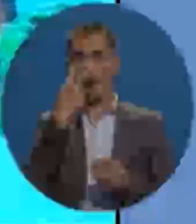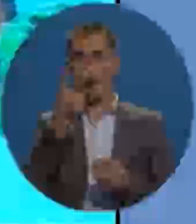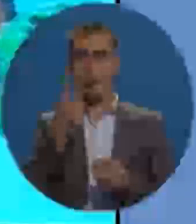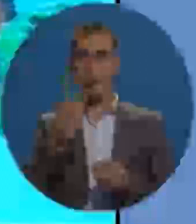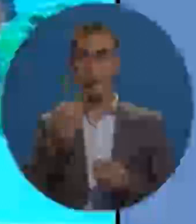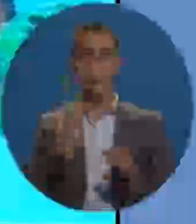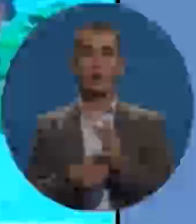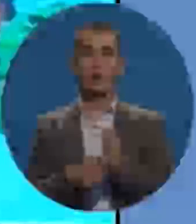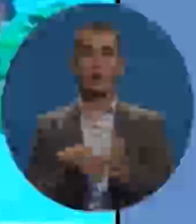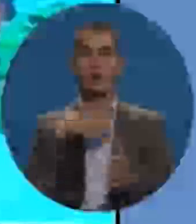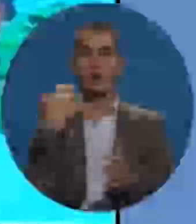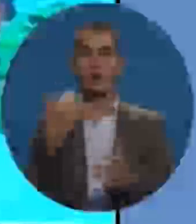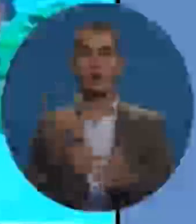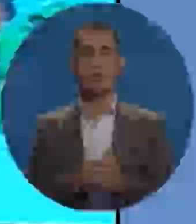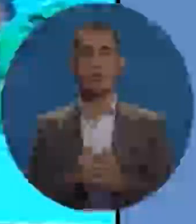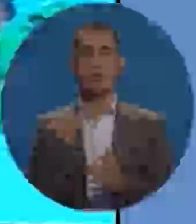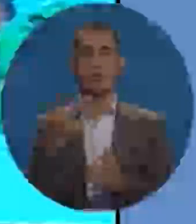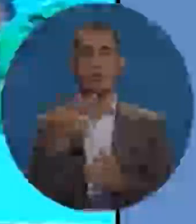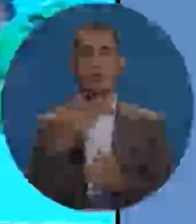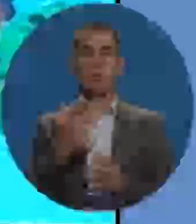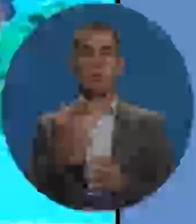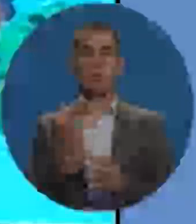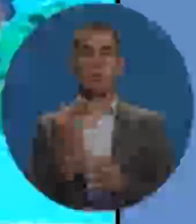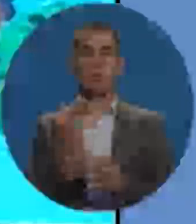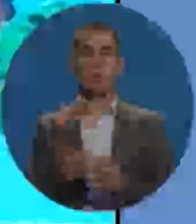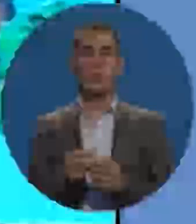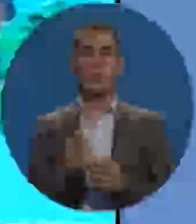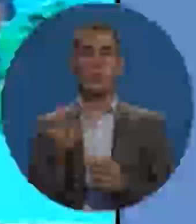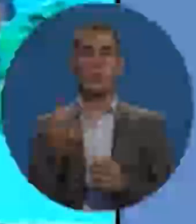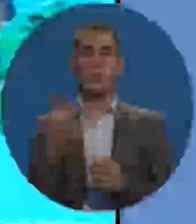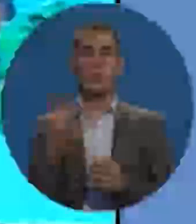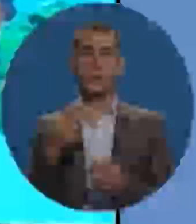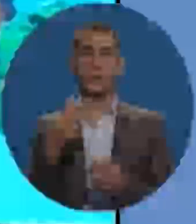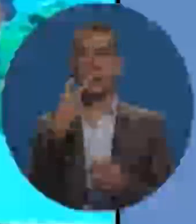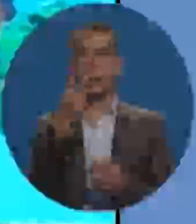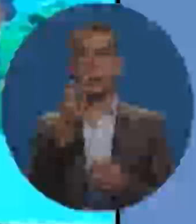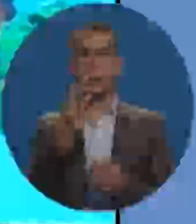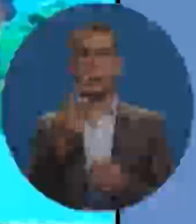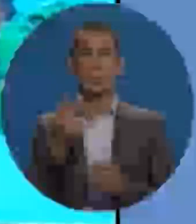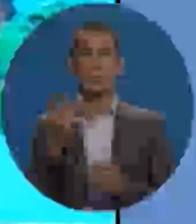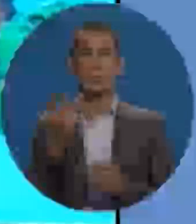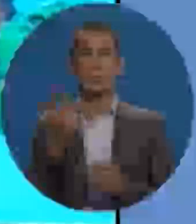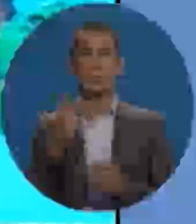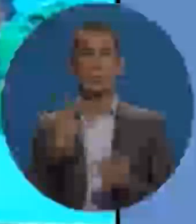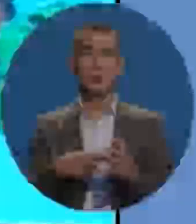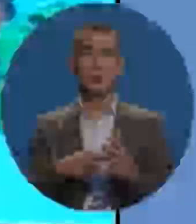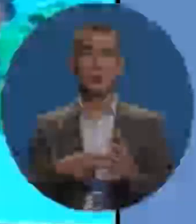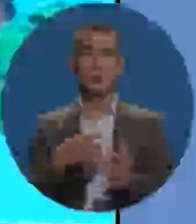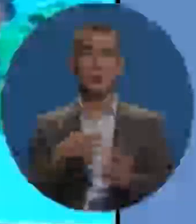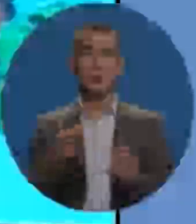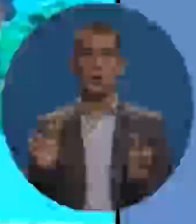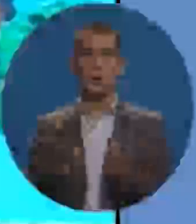қарағанда 6-ға көп. Үшіншісінің болса, екіншісіне қарағанда 3 есе